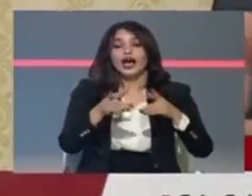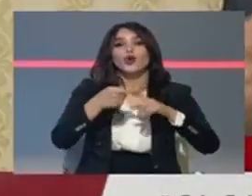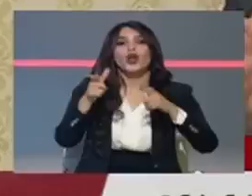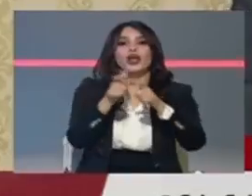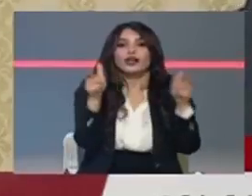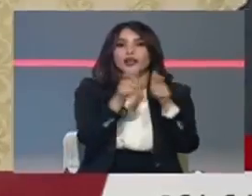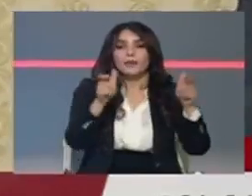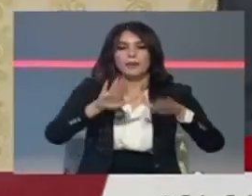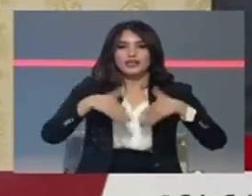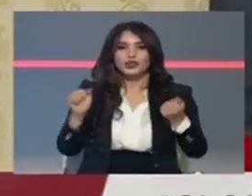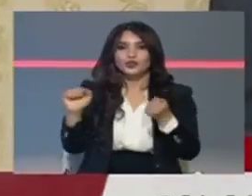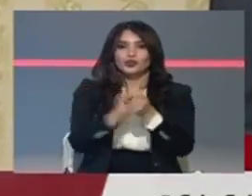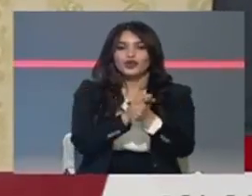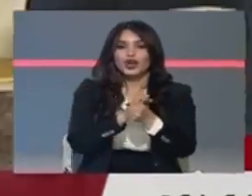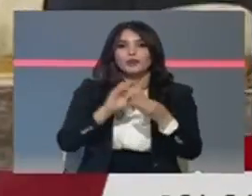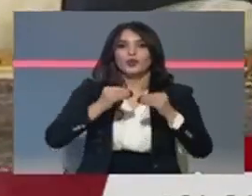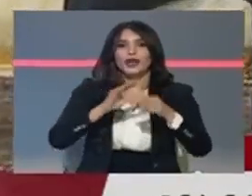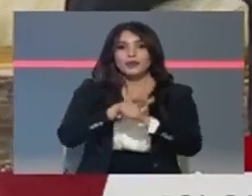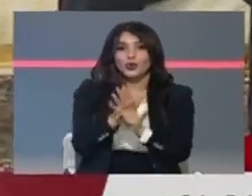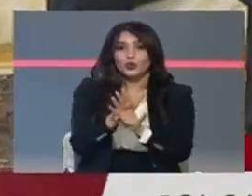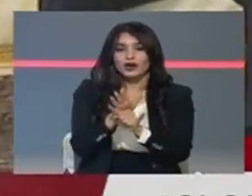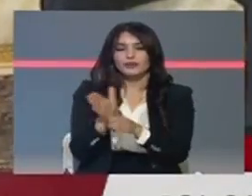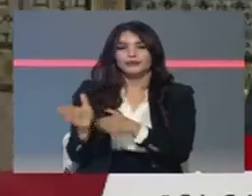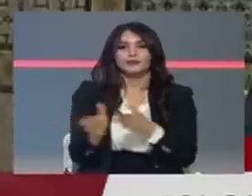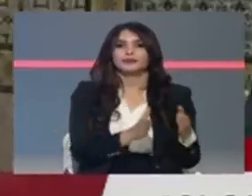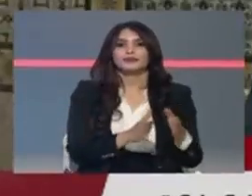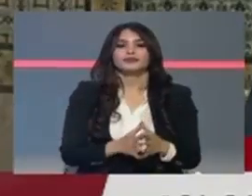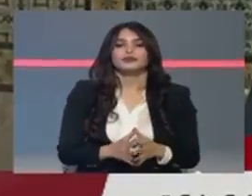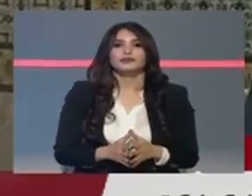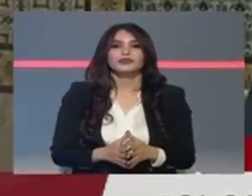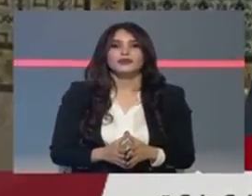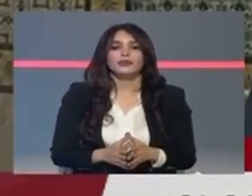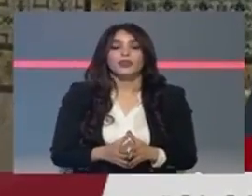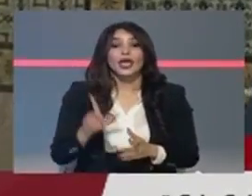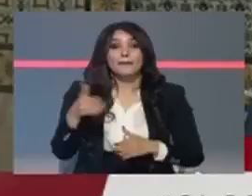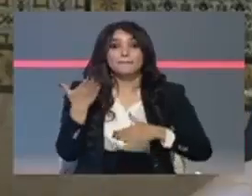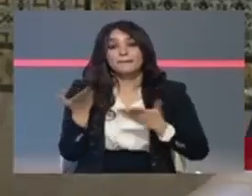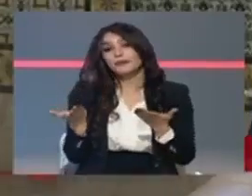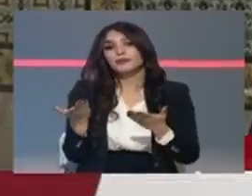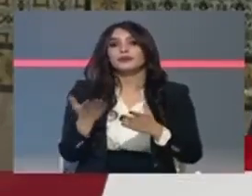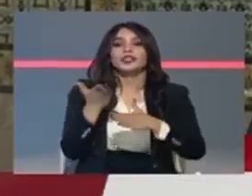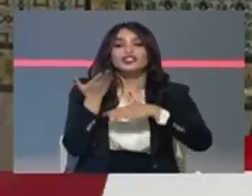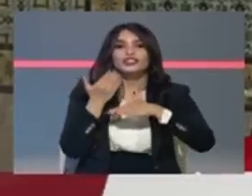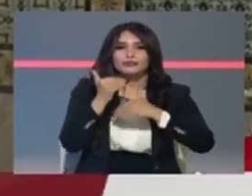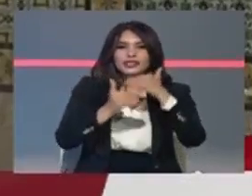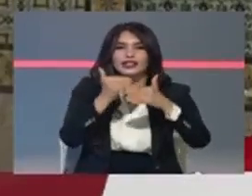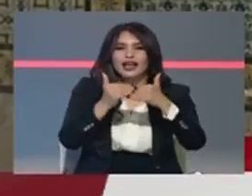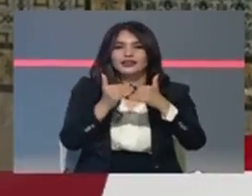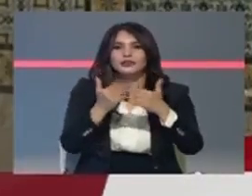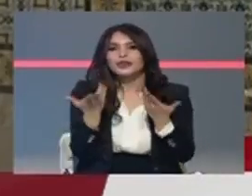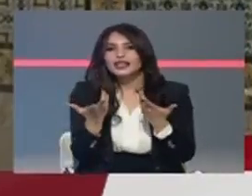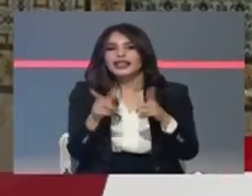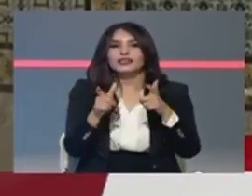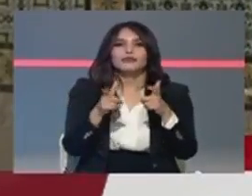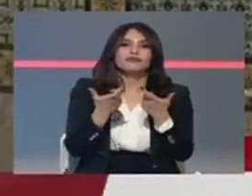الأزمة. باش تقدم يلزم بعض التسهيلات تسهيلات ما